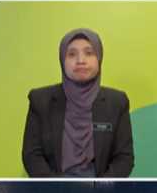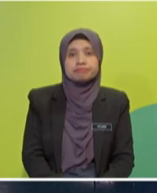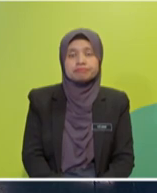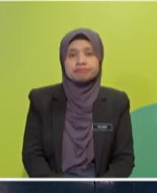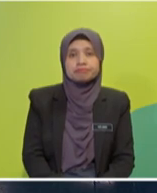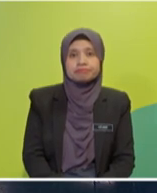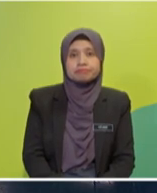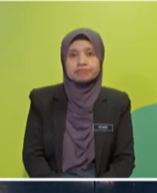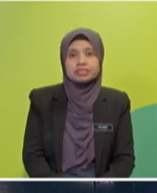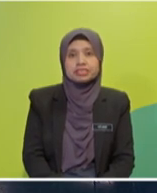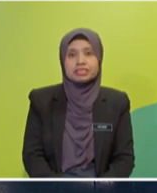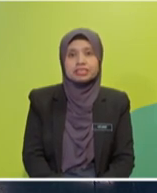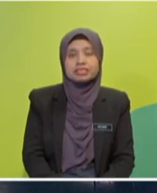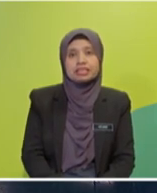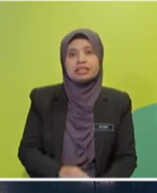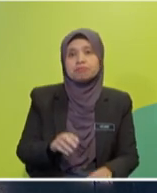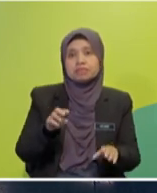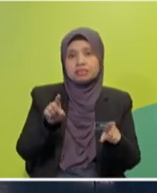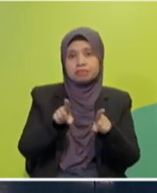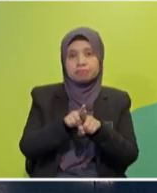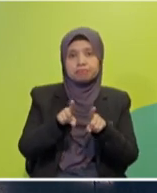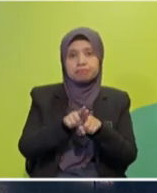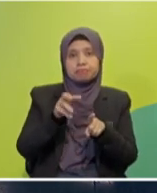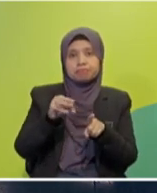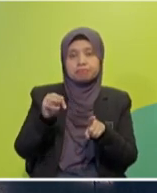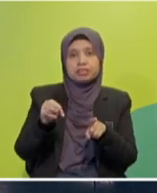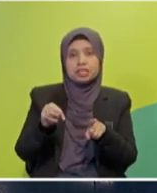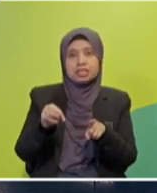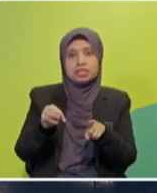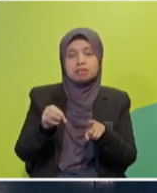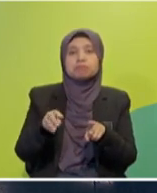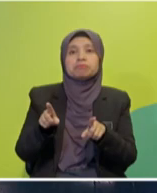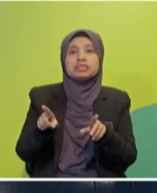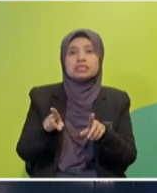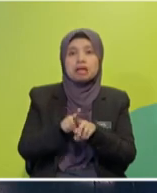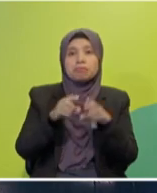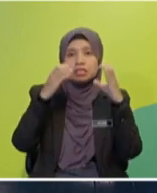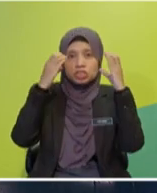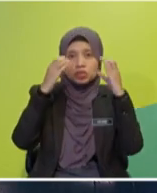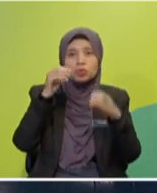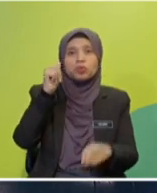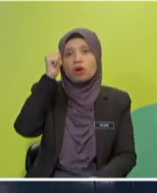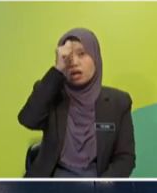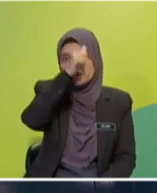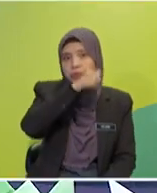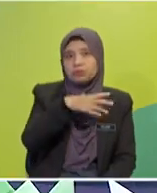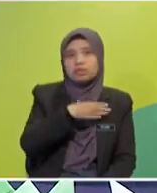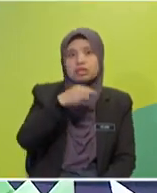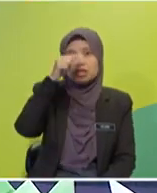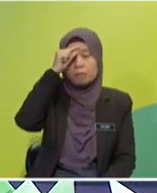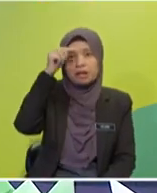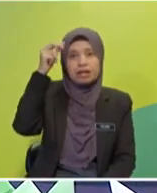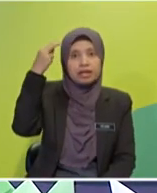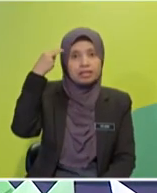Cantik cikgu. Saya masih murid-murid di rumah juga. Seronok kan tadi nyanyi bersama Cikgu Ayu, bersama abang sekali kan. Cikgu, boleh tak